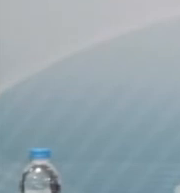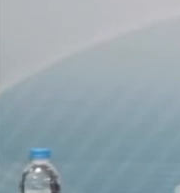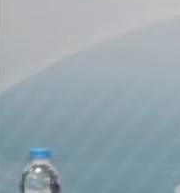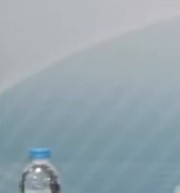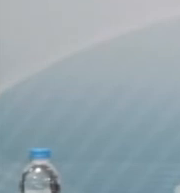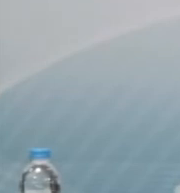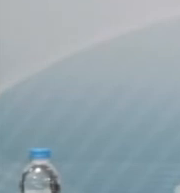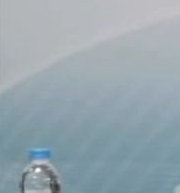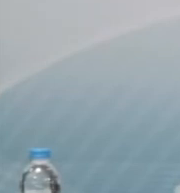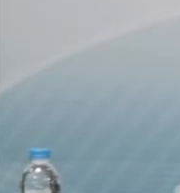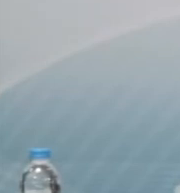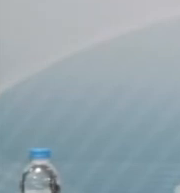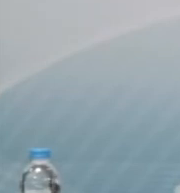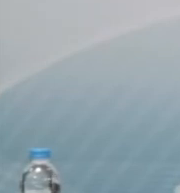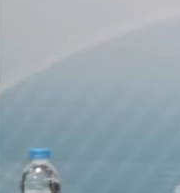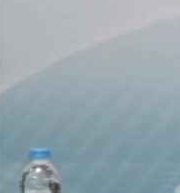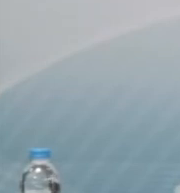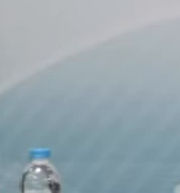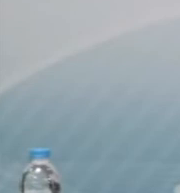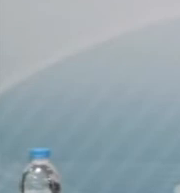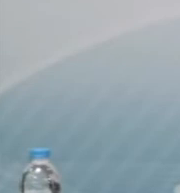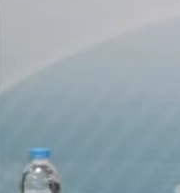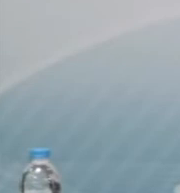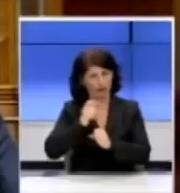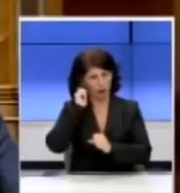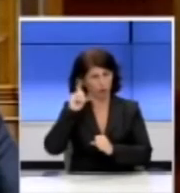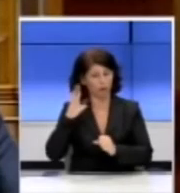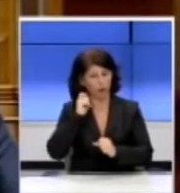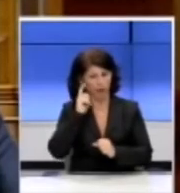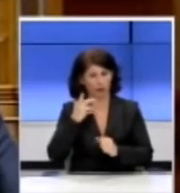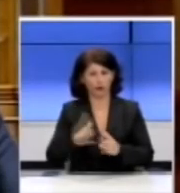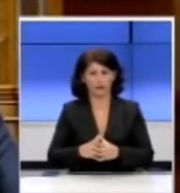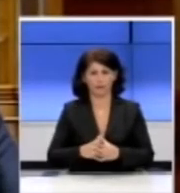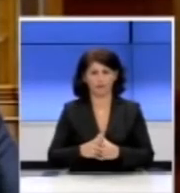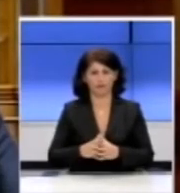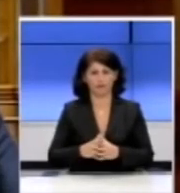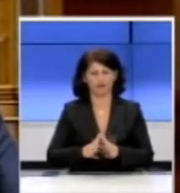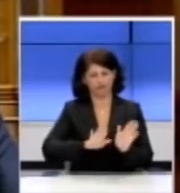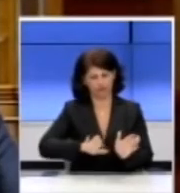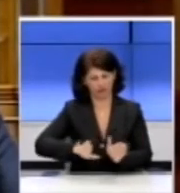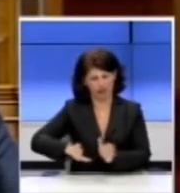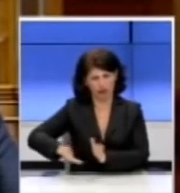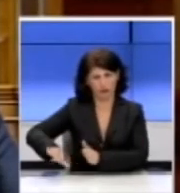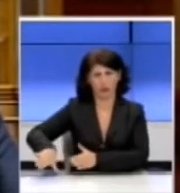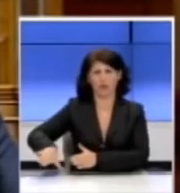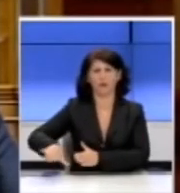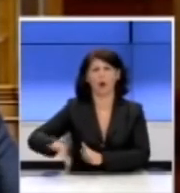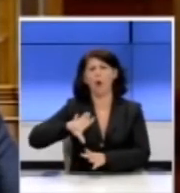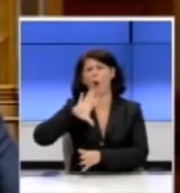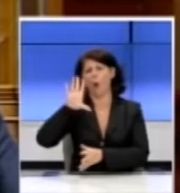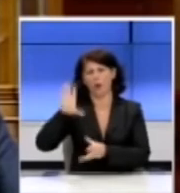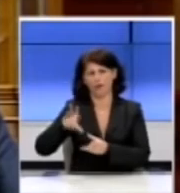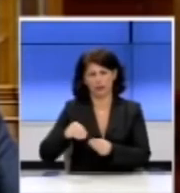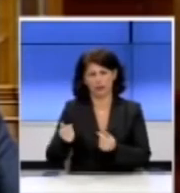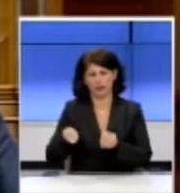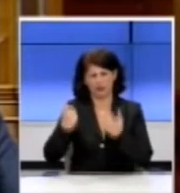σταθερότητας και ασφάλειας. Η άσκηση κυριαρχικού δικαιώματος στέλνει μήνυμα προς Ανατολάς. Η βία δεν παράγει δίκαιο, αλλά το